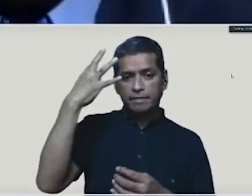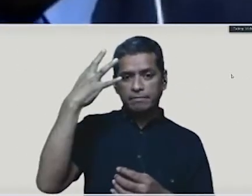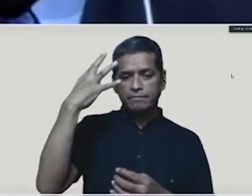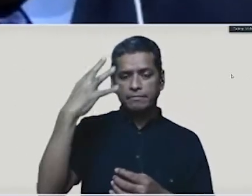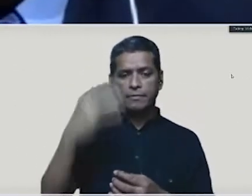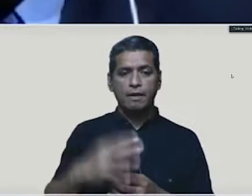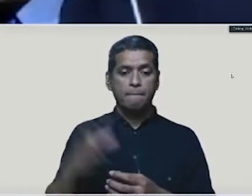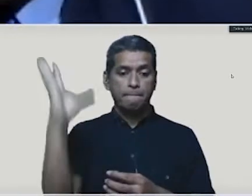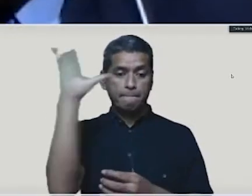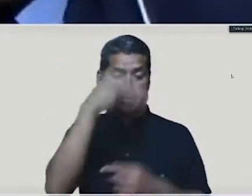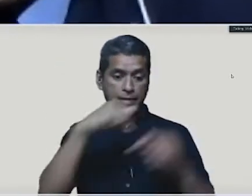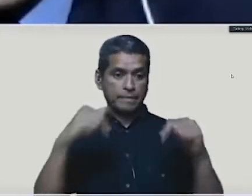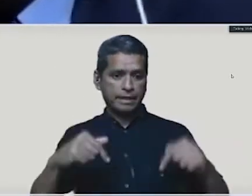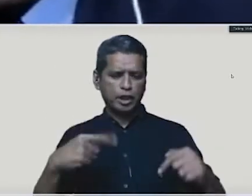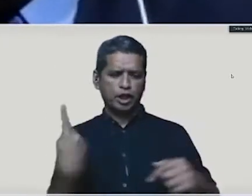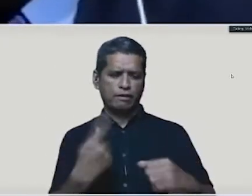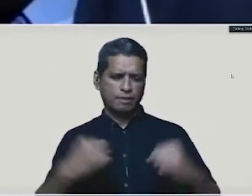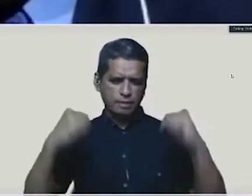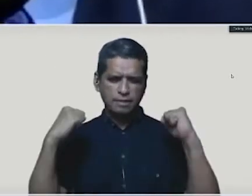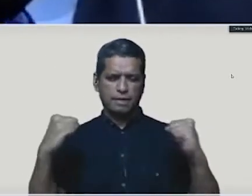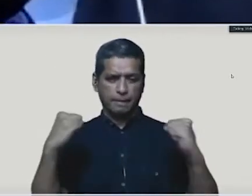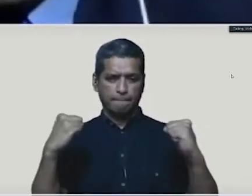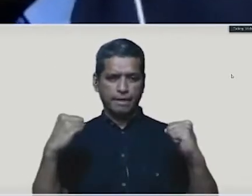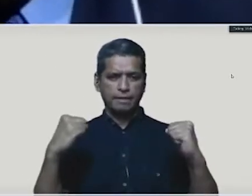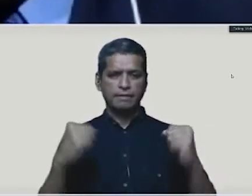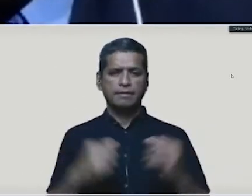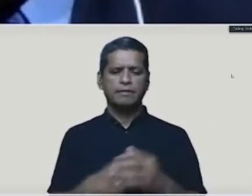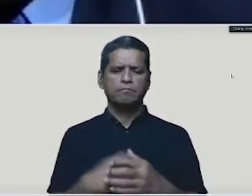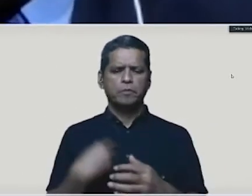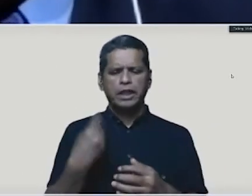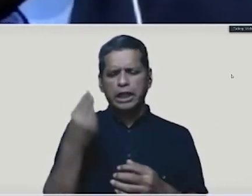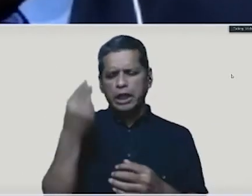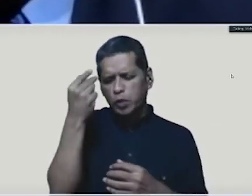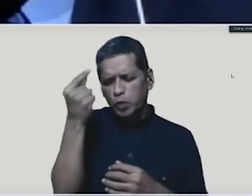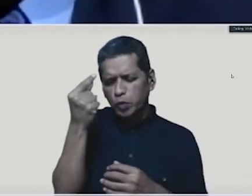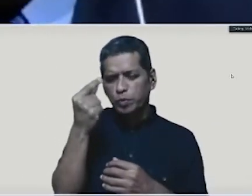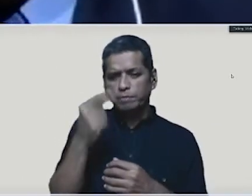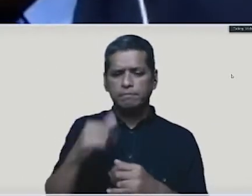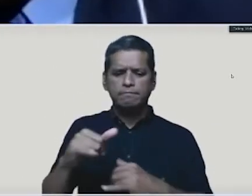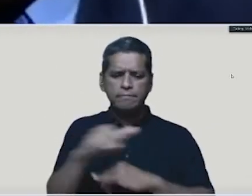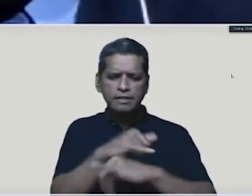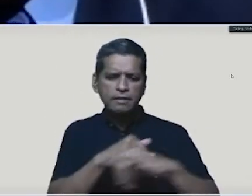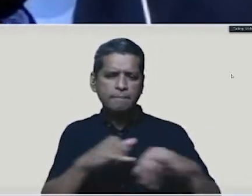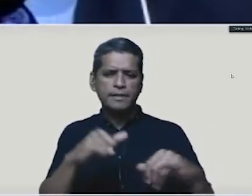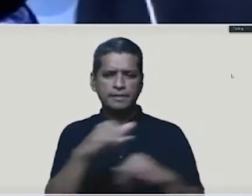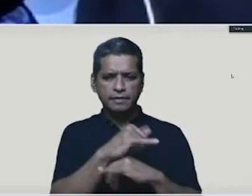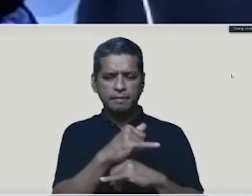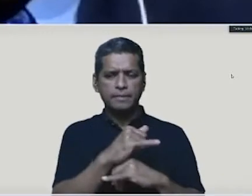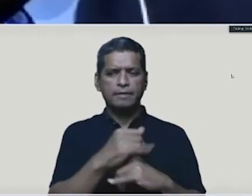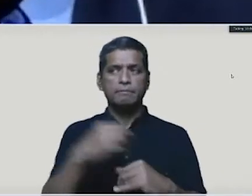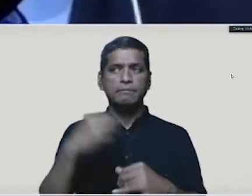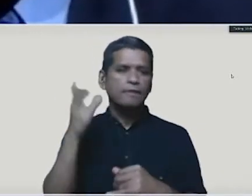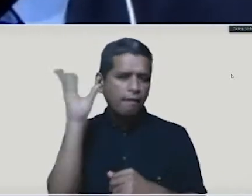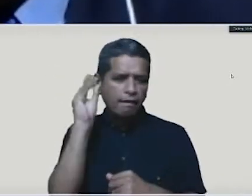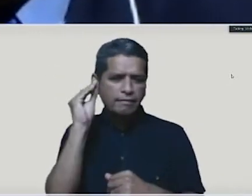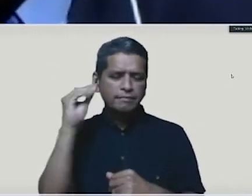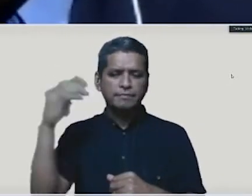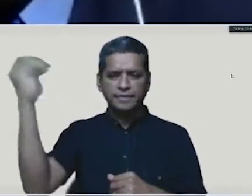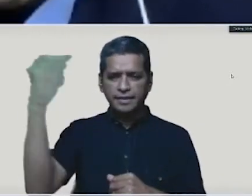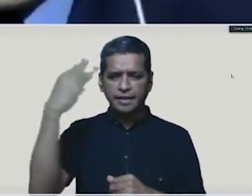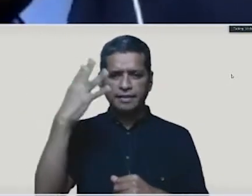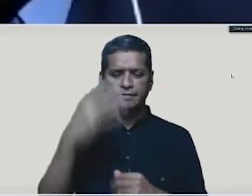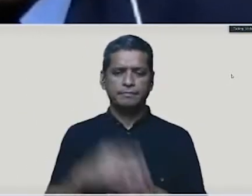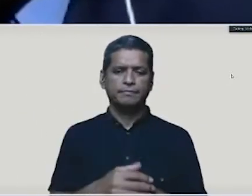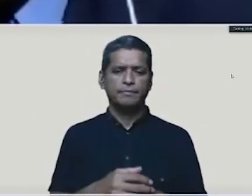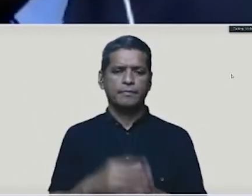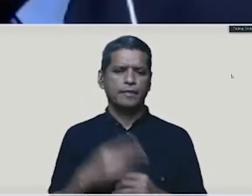ini dengan penuh semangat dengan penuh Kerinduan kita datang bersama-sama untuk mendengarkan sabda-nya begitu saya mengajak kita sekali